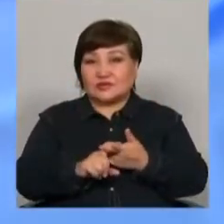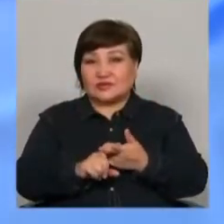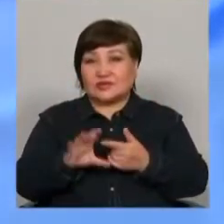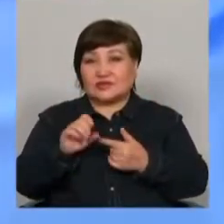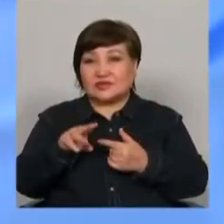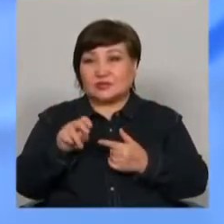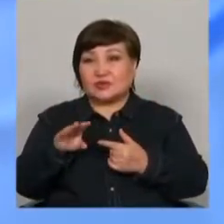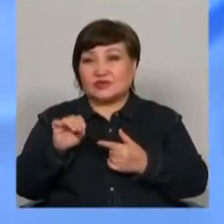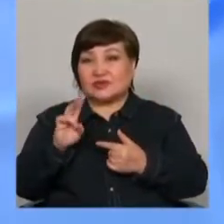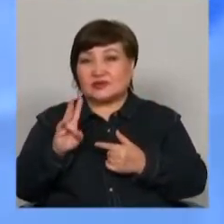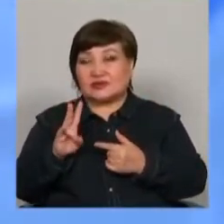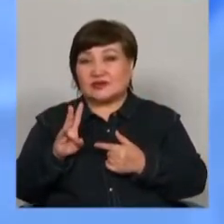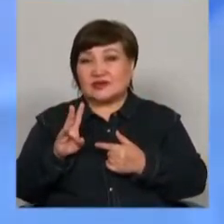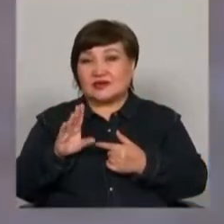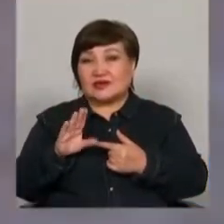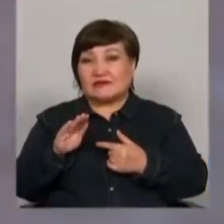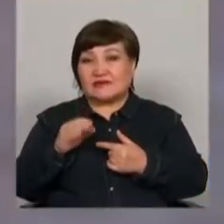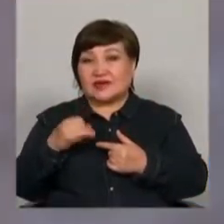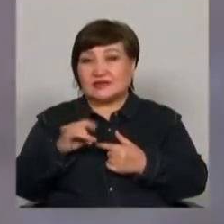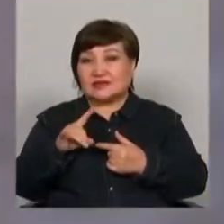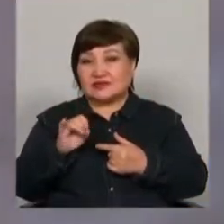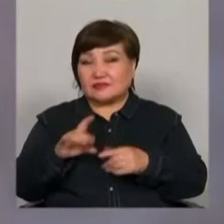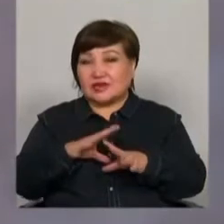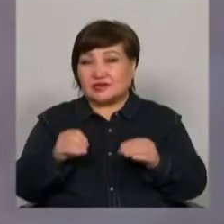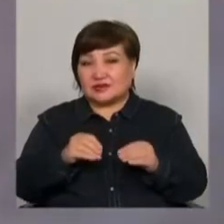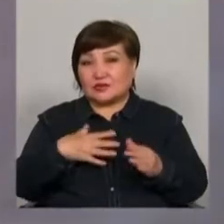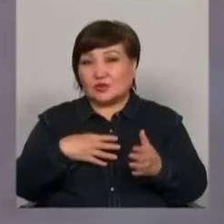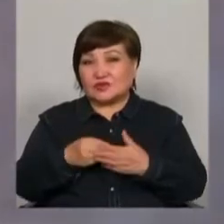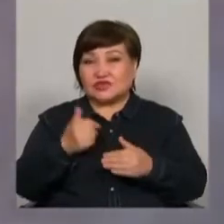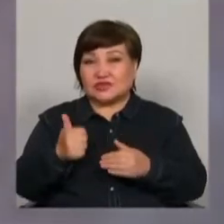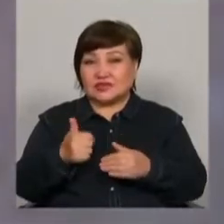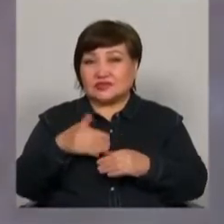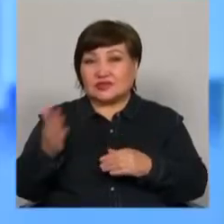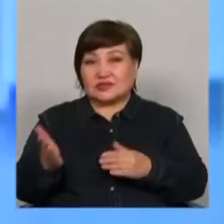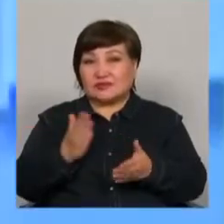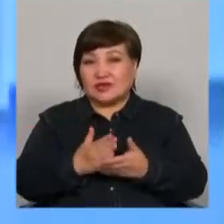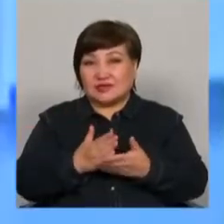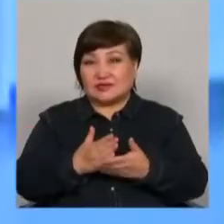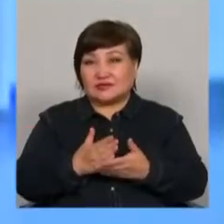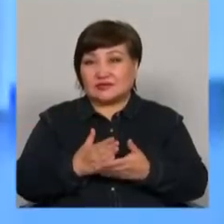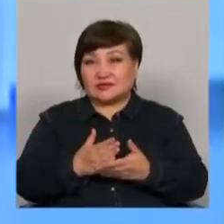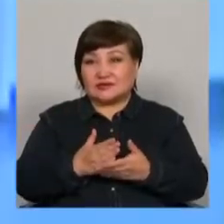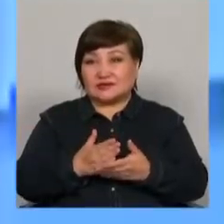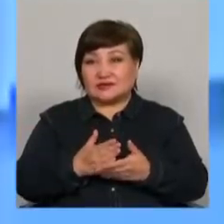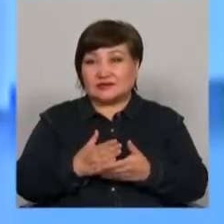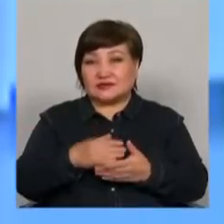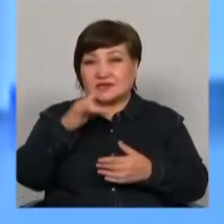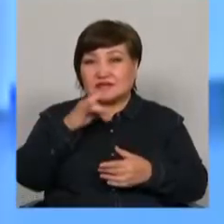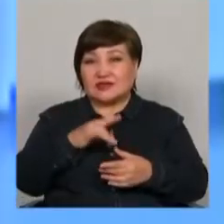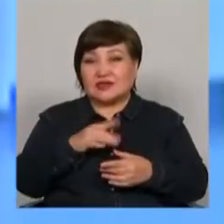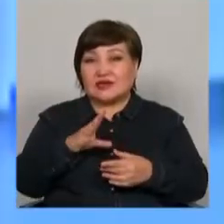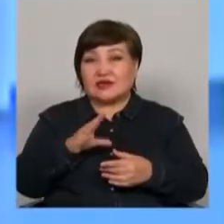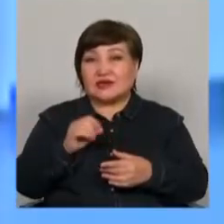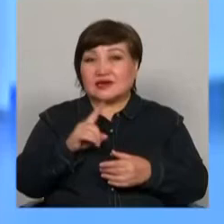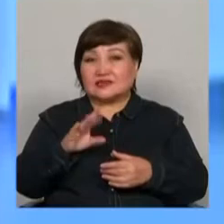Файзерді айттық, барлығының өзінің жақсы жақтары бар. Мен әрдайым да айтып отырам, енді Қазақстандық өнімде жаңағы Казбаққа келетін болсақ, Казбақта